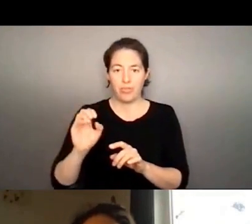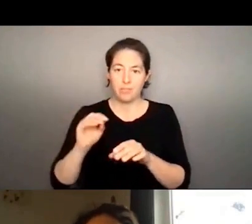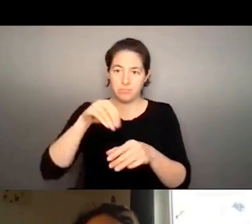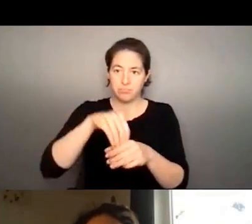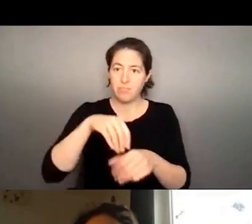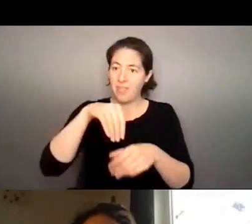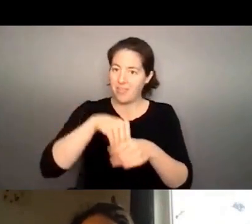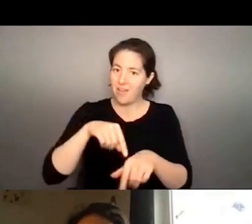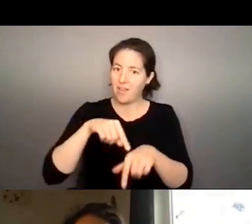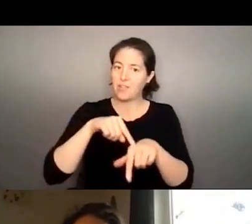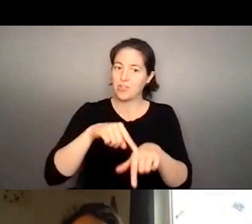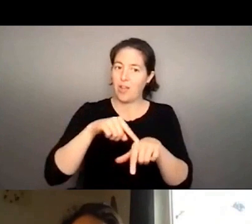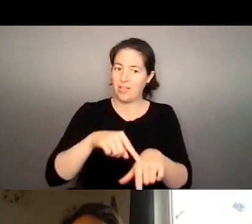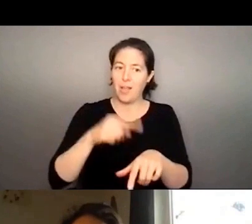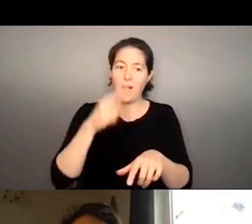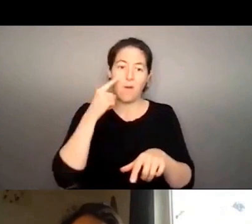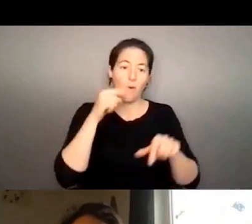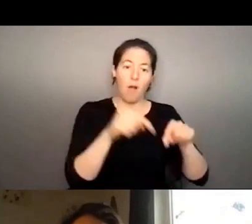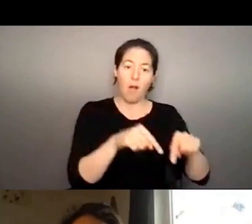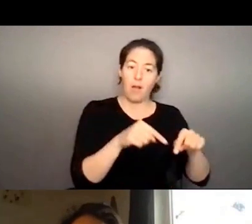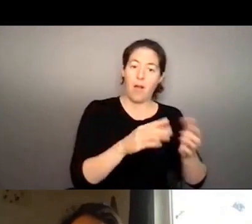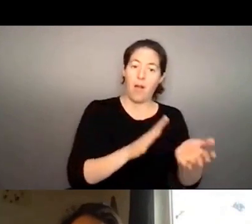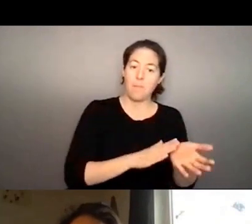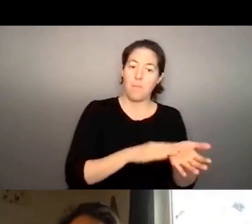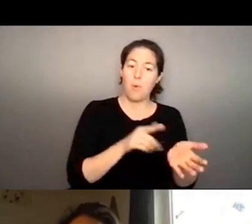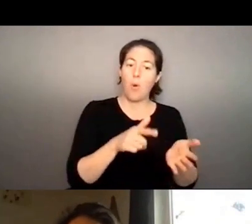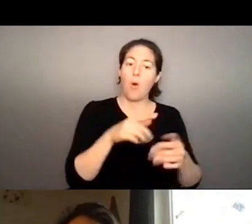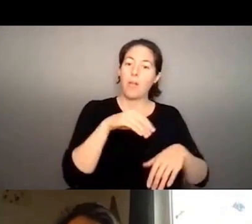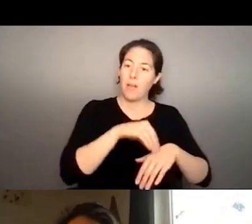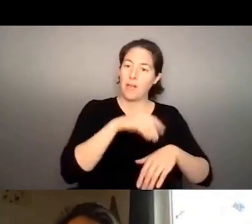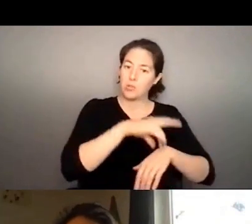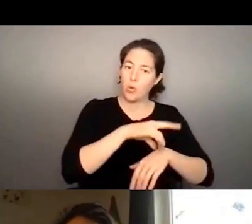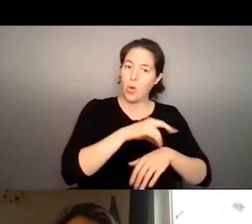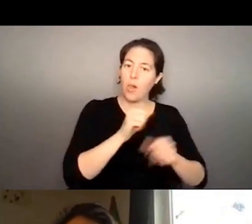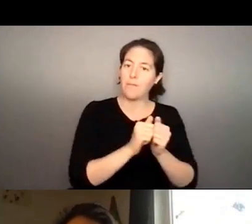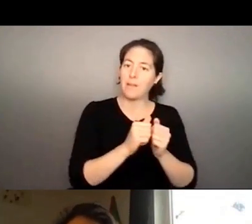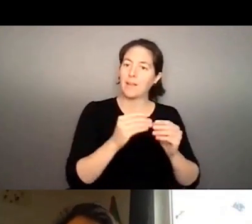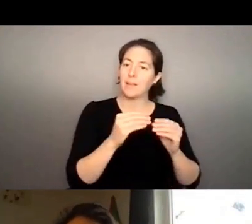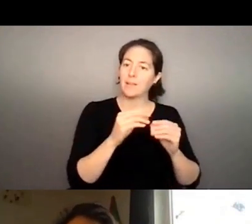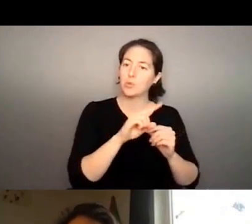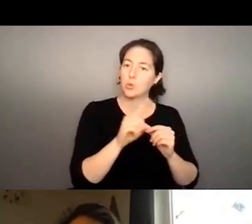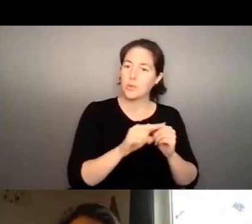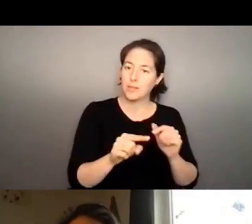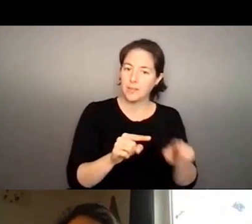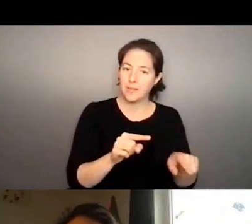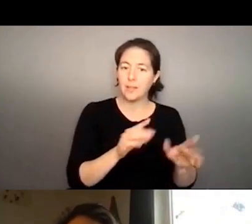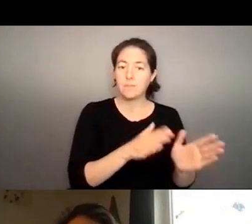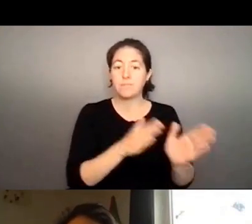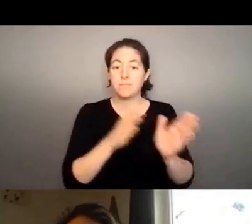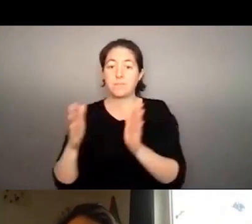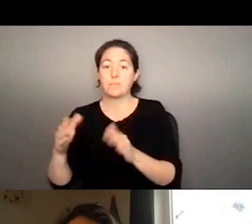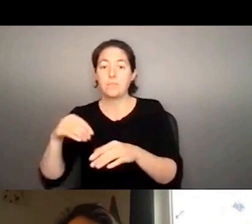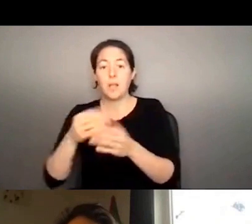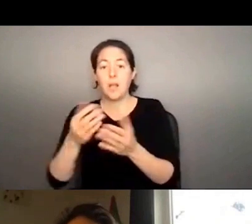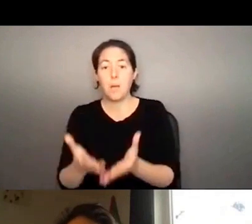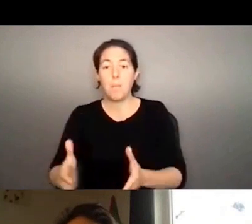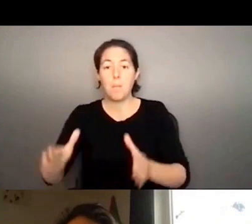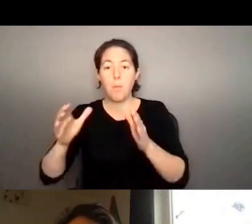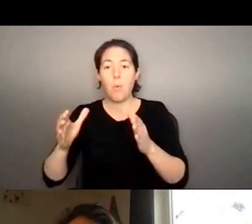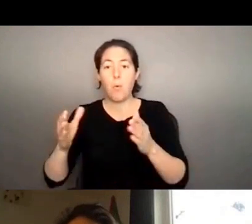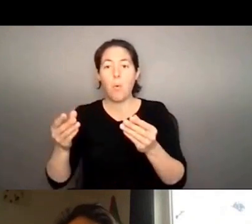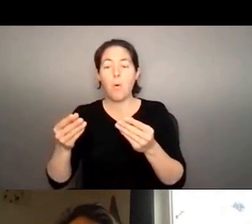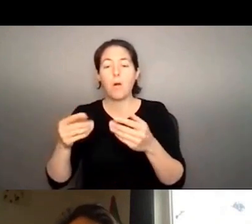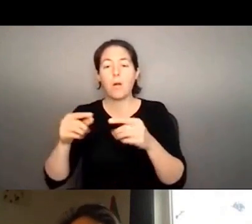en bas à gauche, les cultiver en plein sol avec des zucchinis. Puis à droite, on les retrouve dans un pot en fibre géotextile,